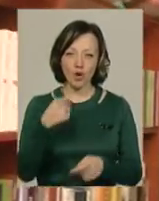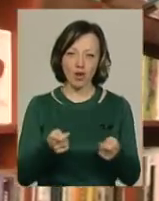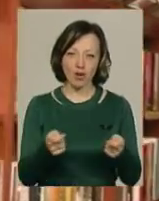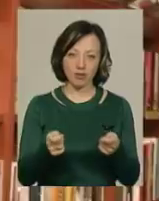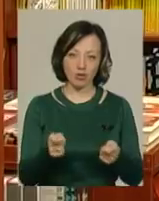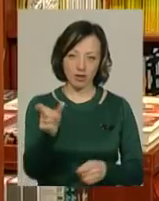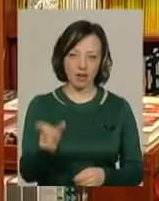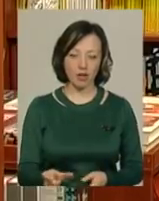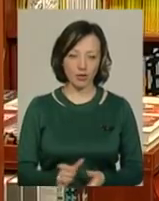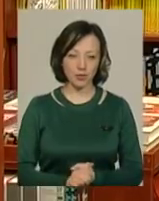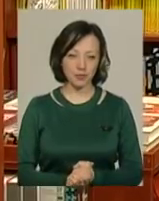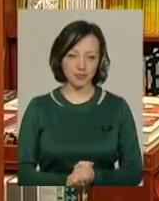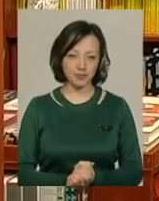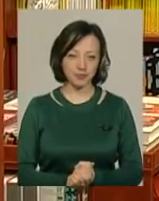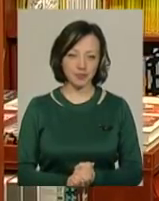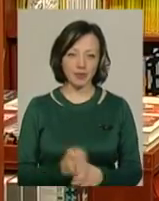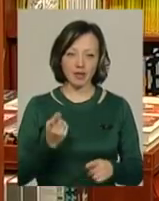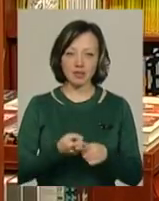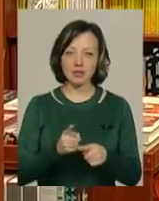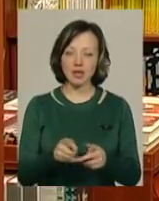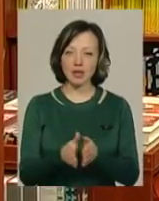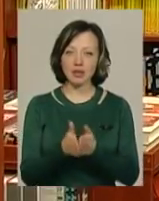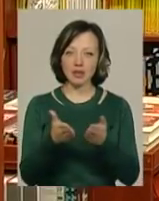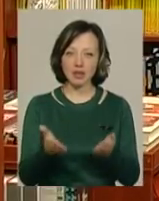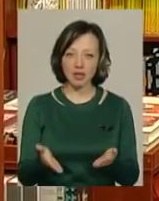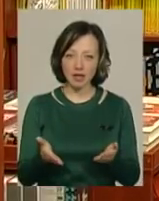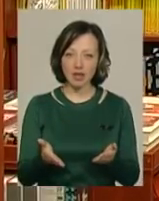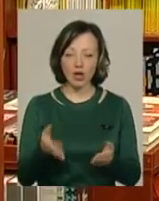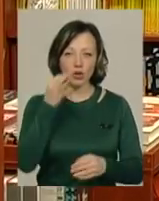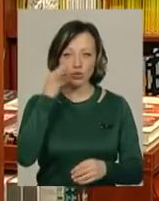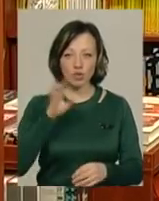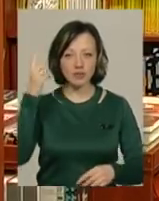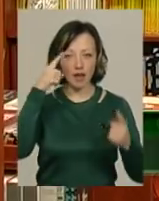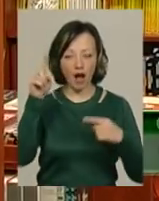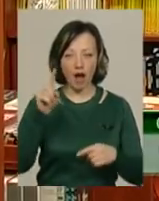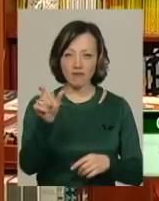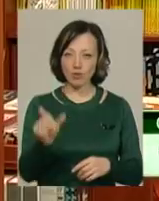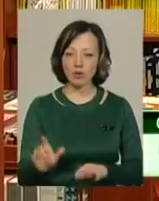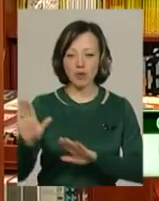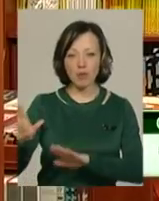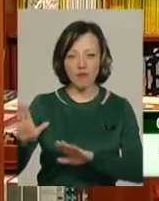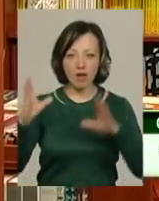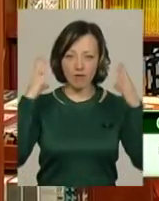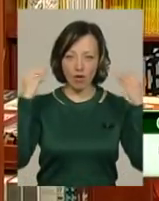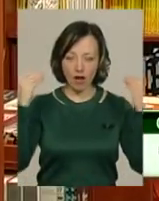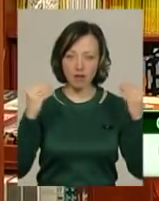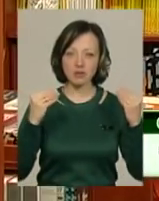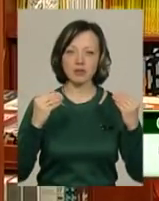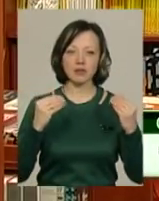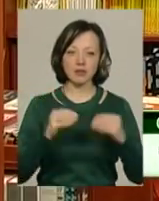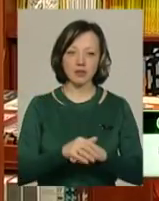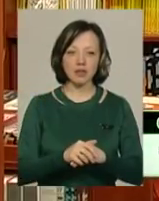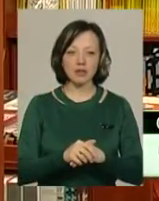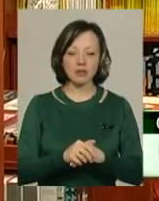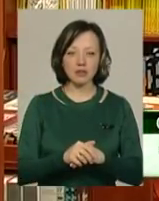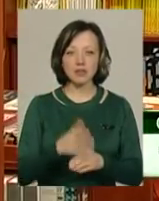Осмолян. Це книга досвідів саме авторки перебування в Голландії, перебування в університеті в Амстердамі,